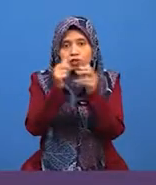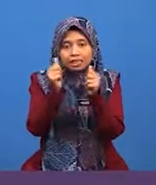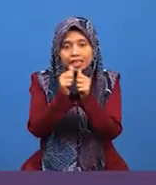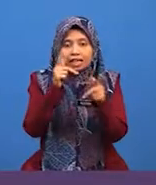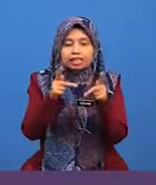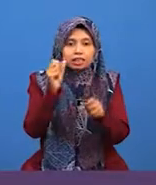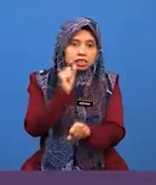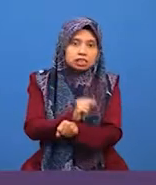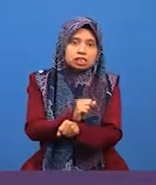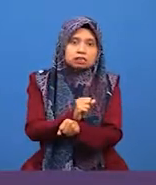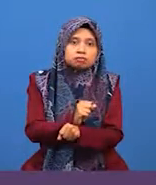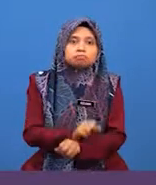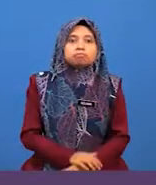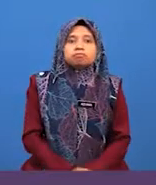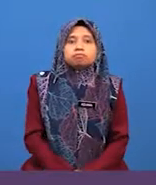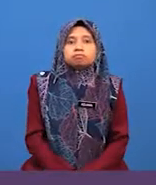kerja.